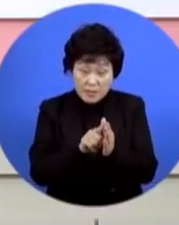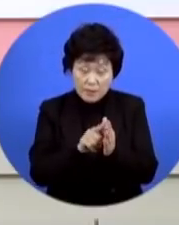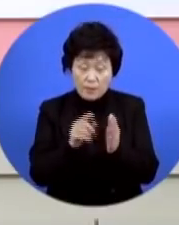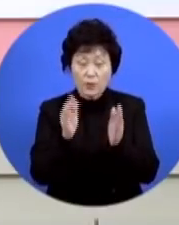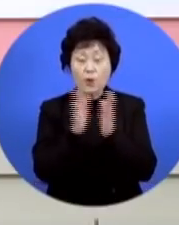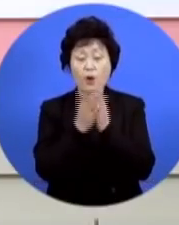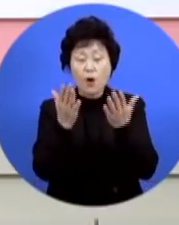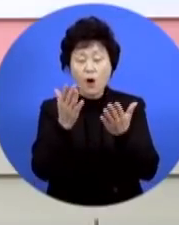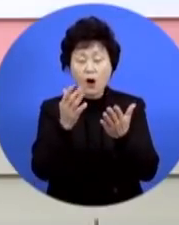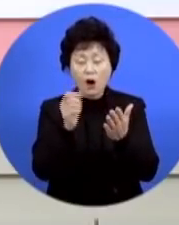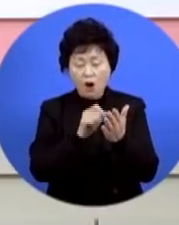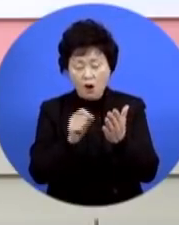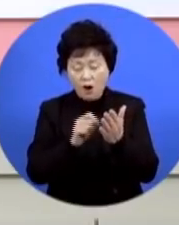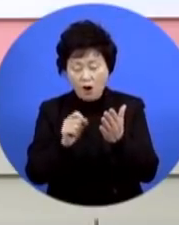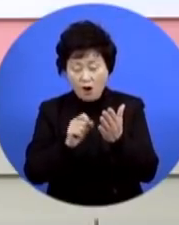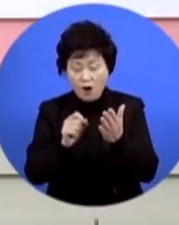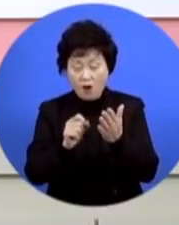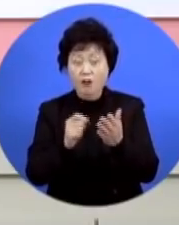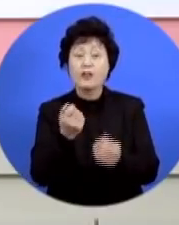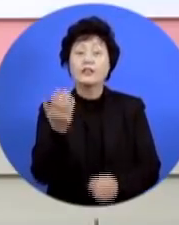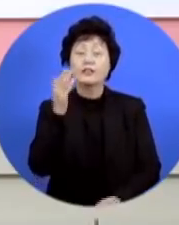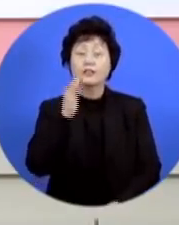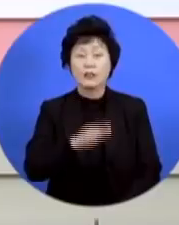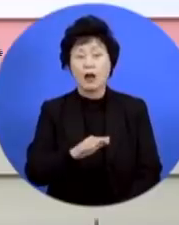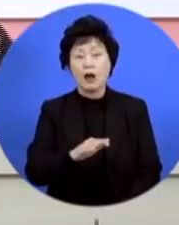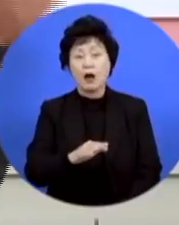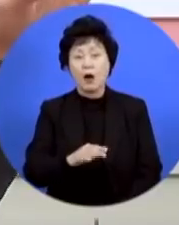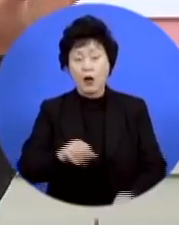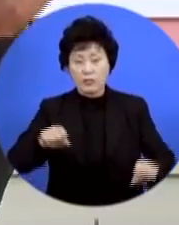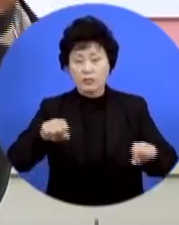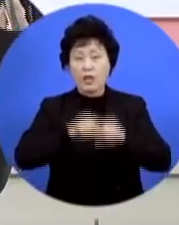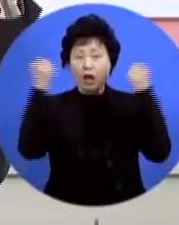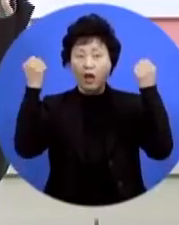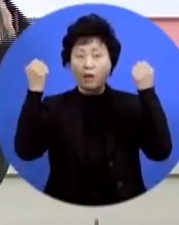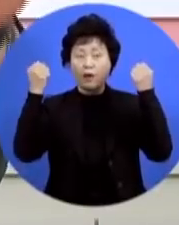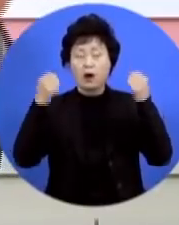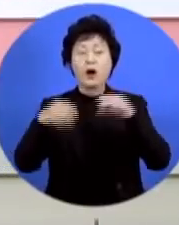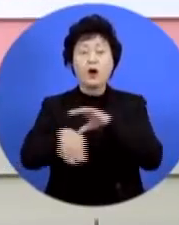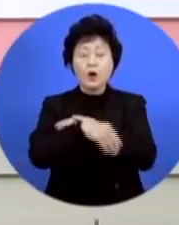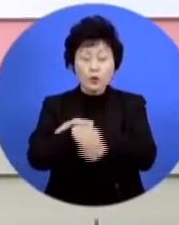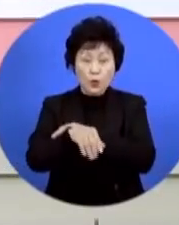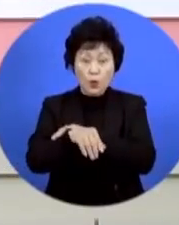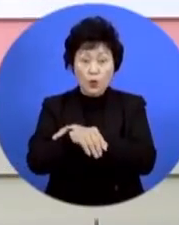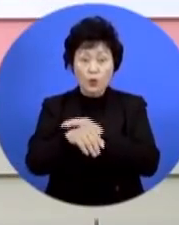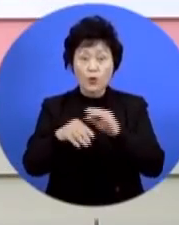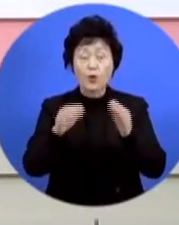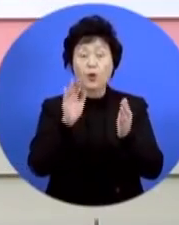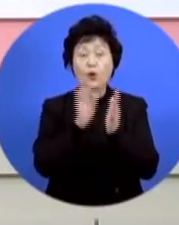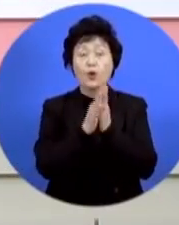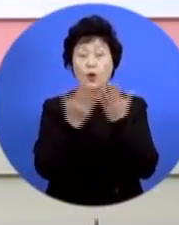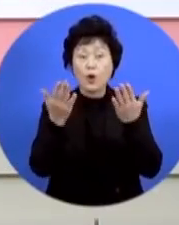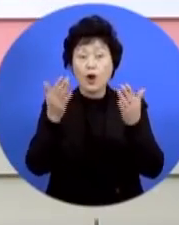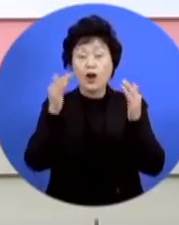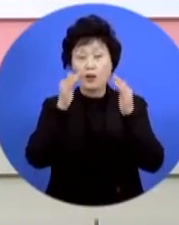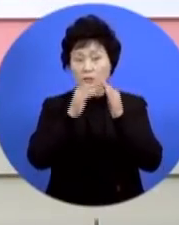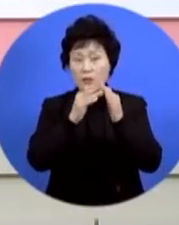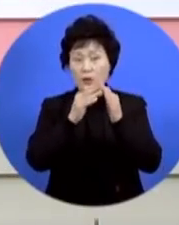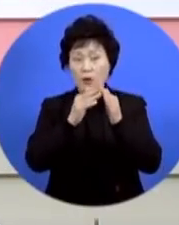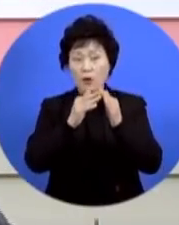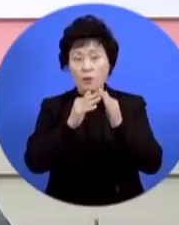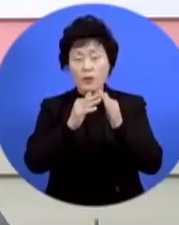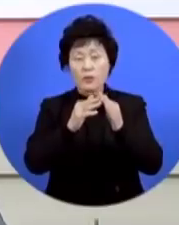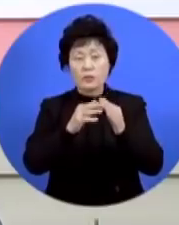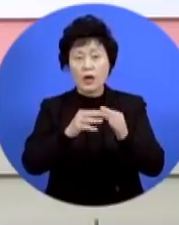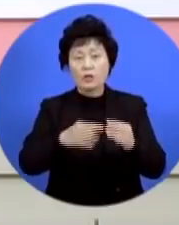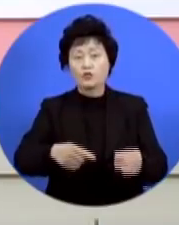만에 막 대박이에요. 그때 이제 종로 서적, 네. 교보문고 이런 게 있을 텐데 네. 이게 전체 서적에서